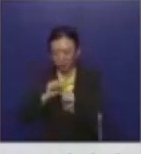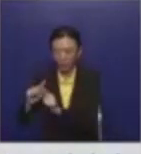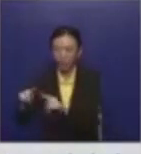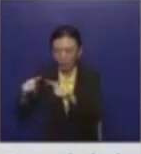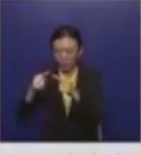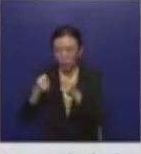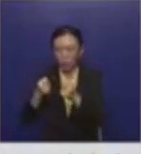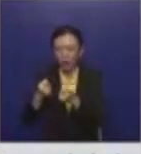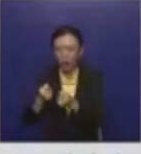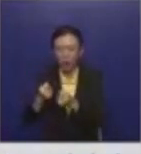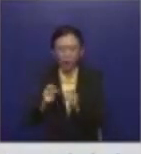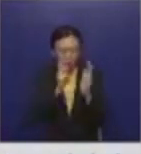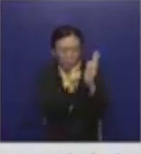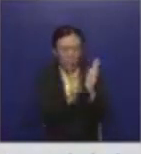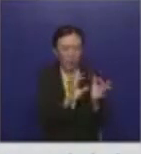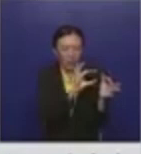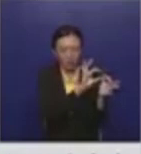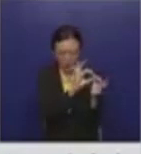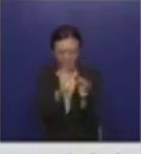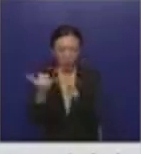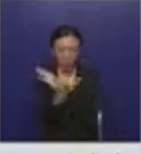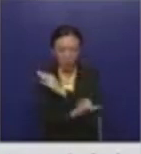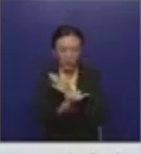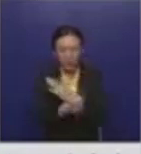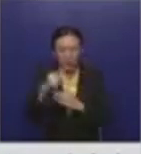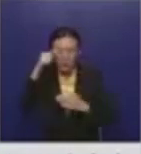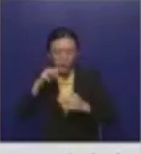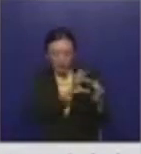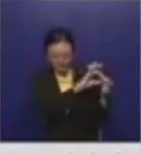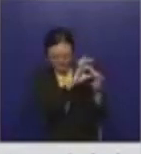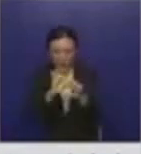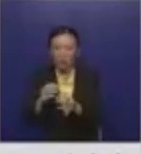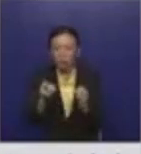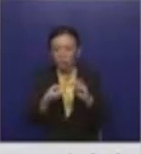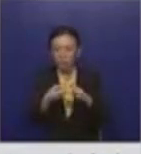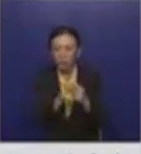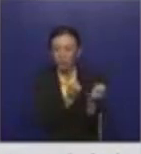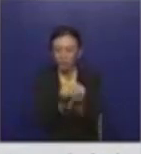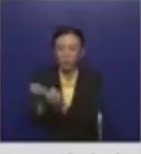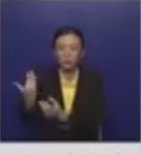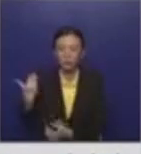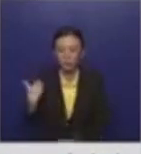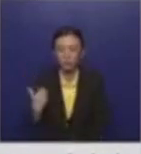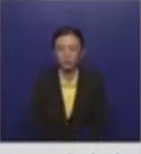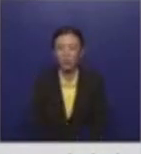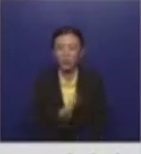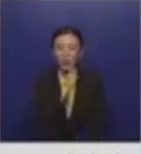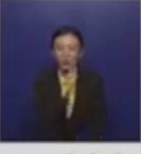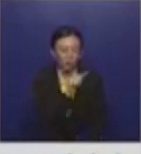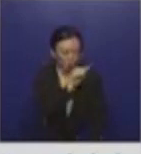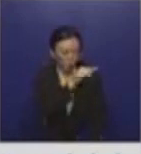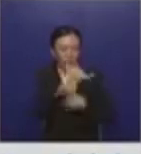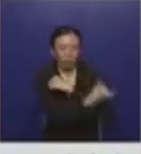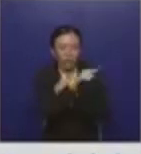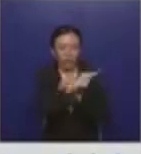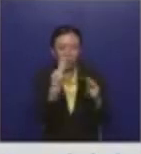ข้องกับกฎหมายระหว่างประเทศหรือไม่สภาพบังคับนะครับสภาพบังคับเนี่ยถ้าเขาไม่จดทะเบียน